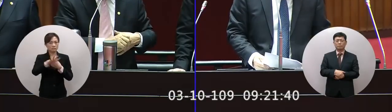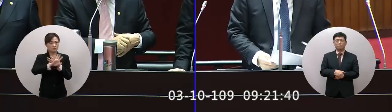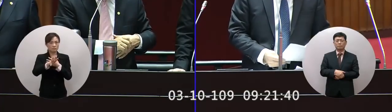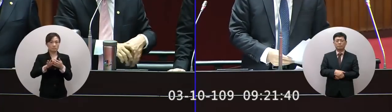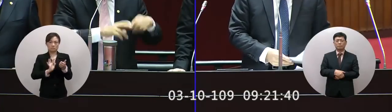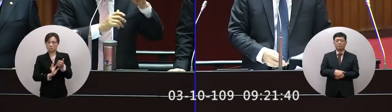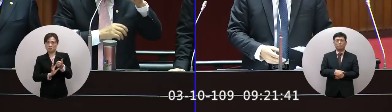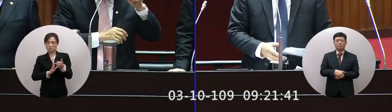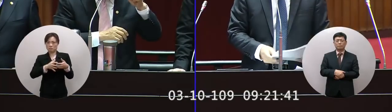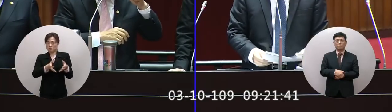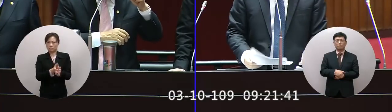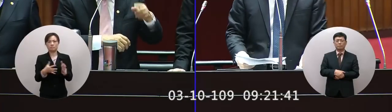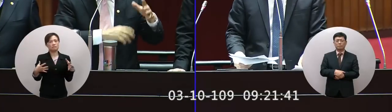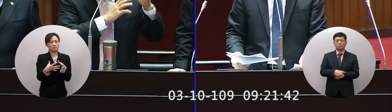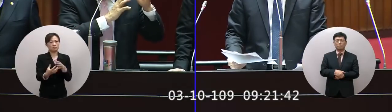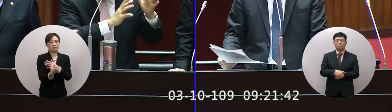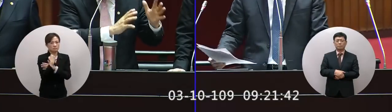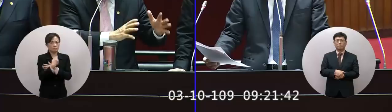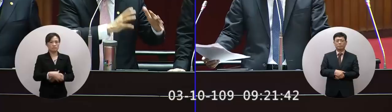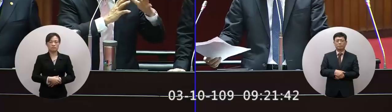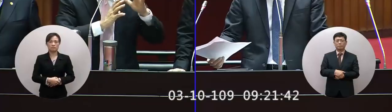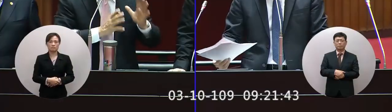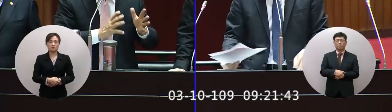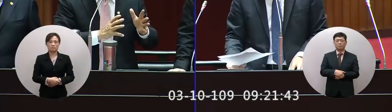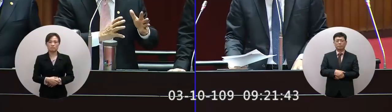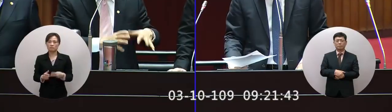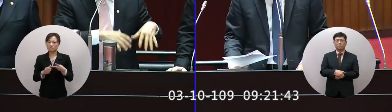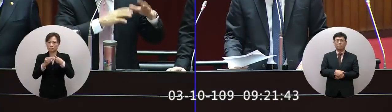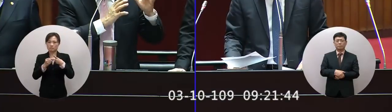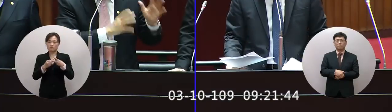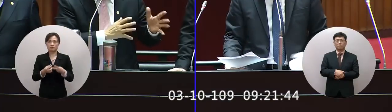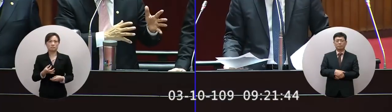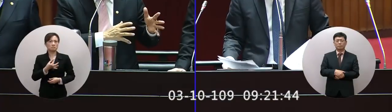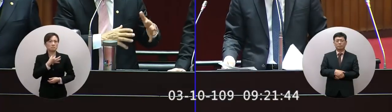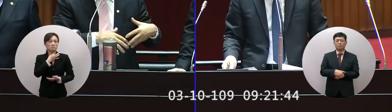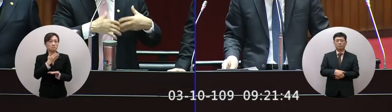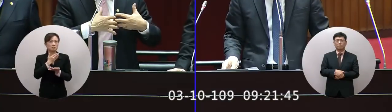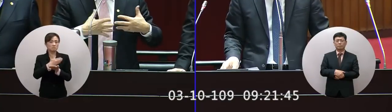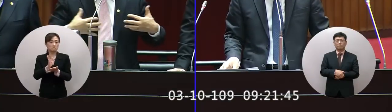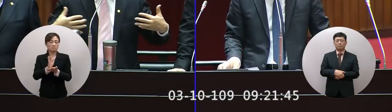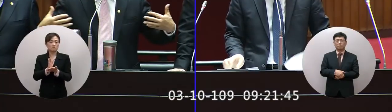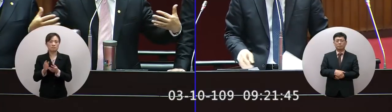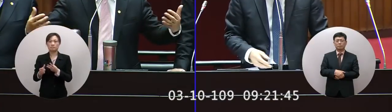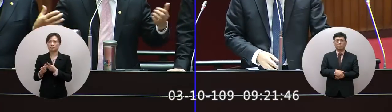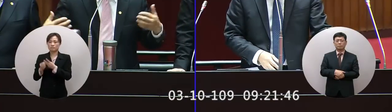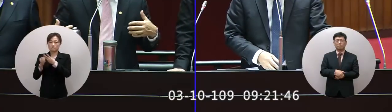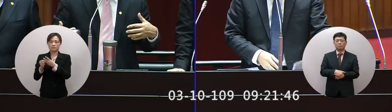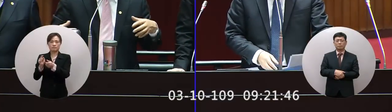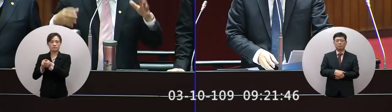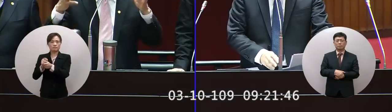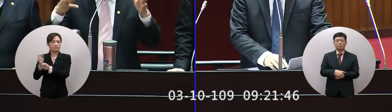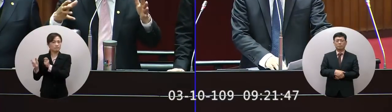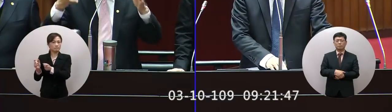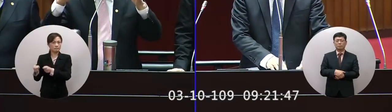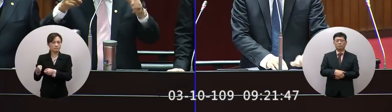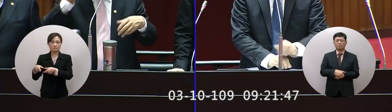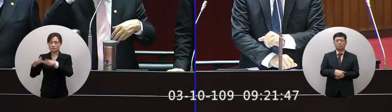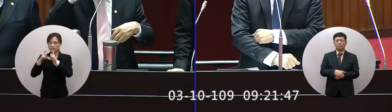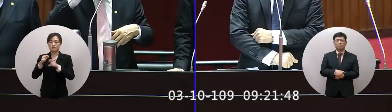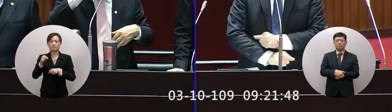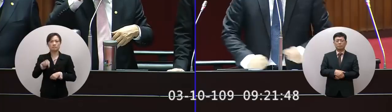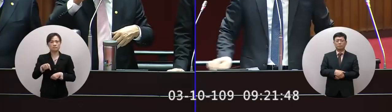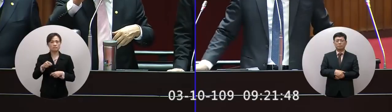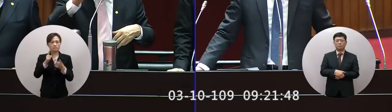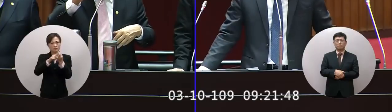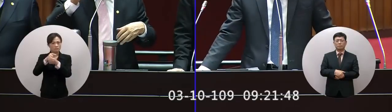些专家会议，进一步我们纾困振兴，这个就很多事情，恐怕也不